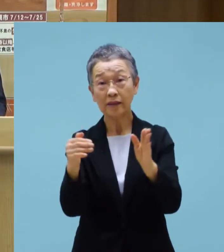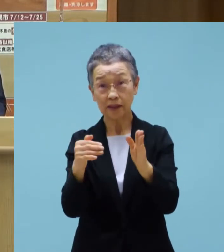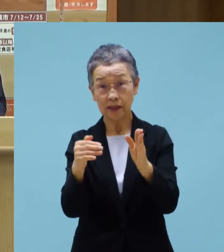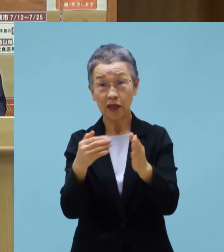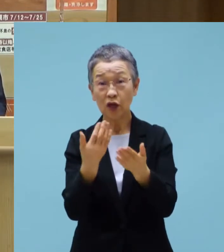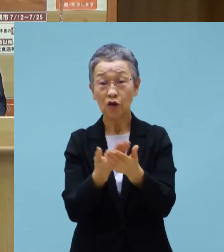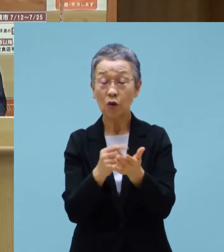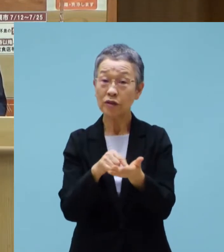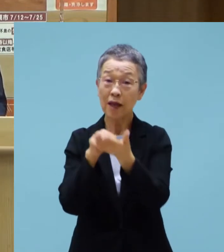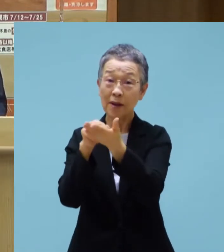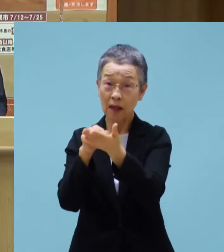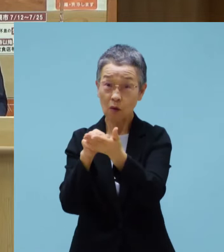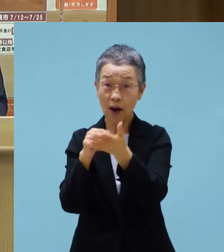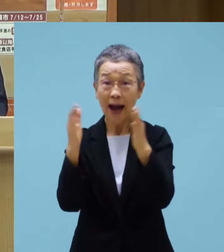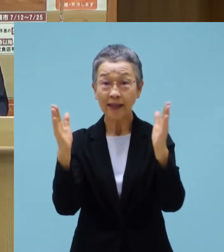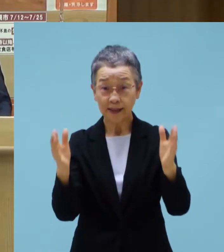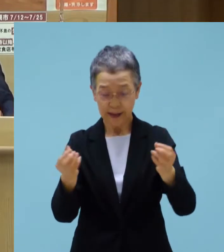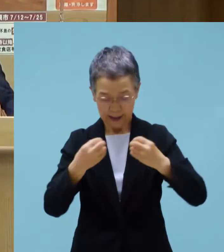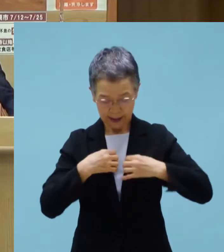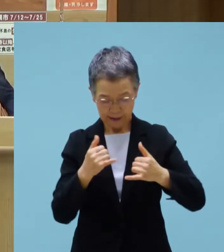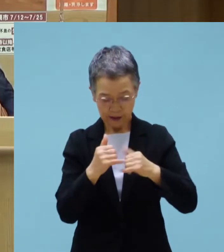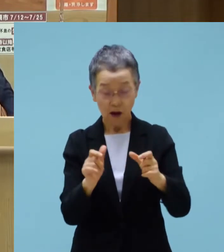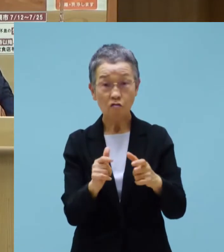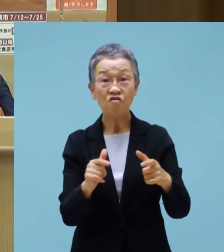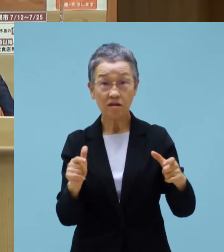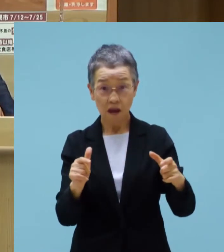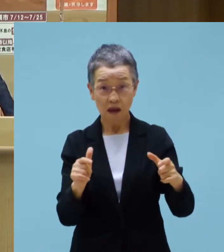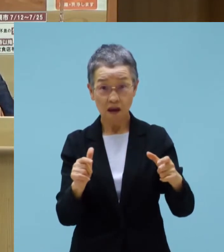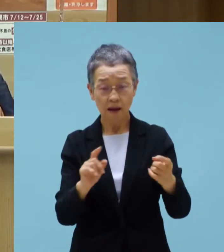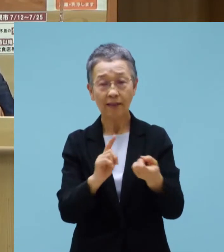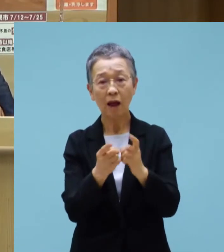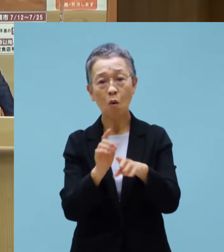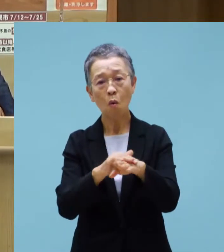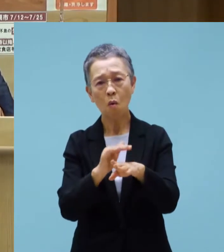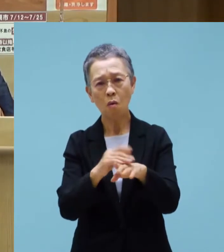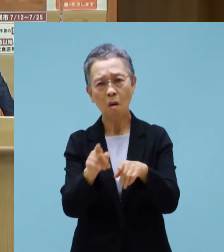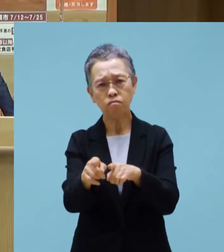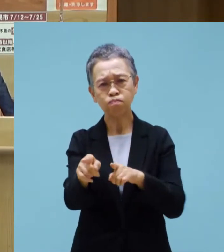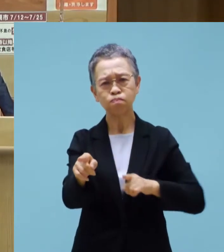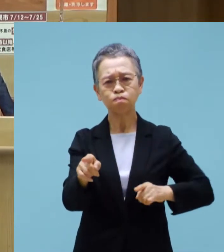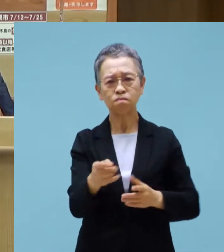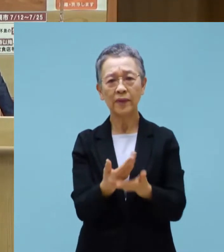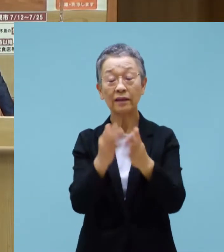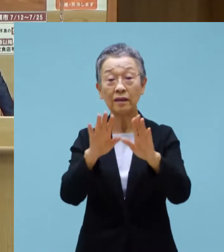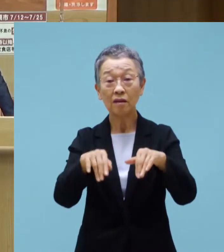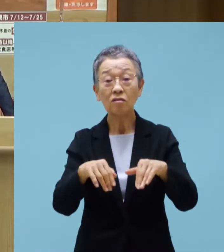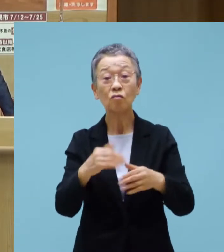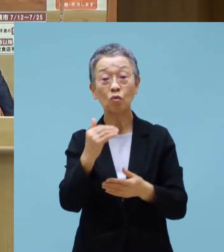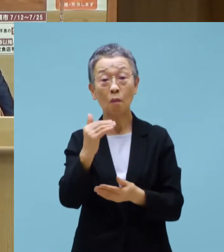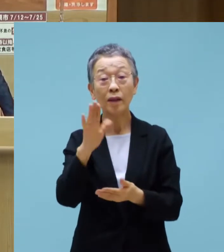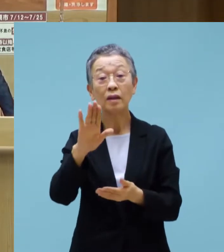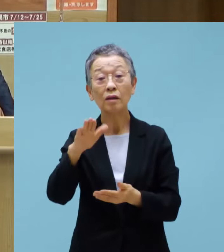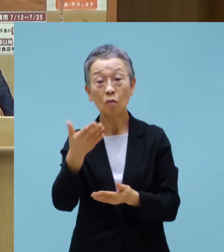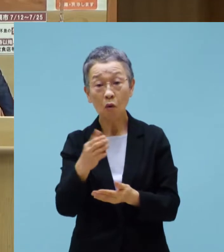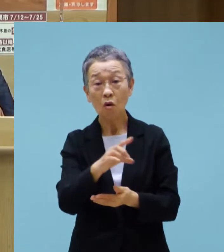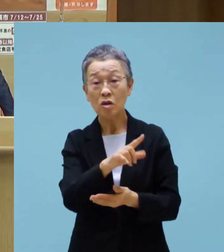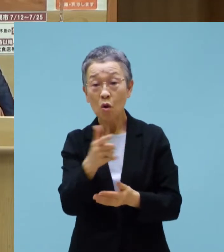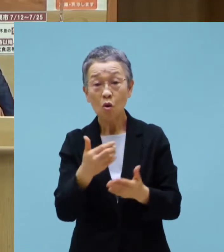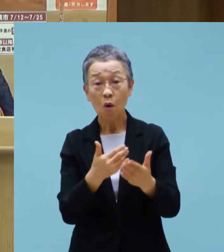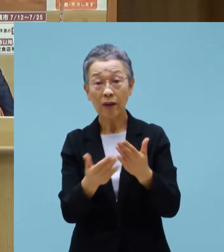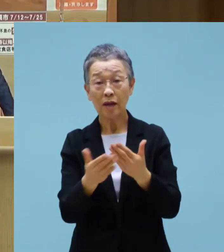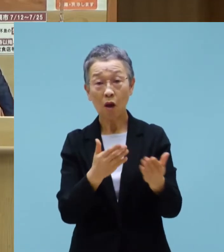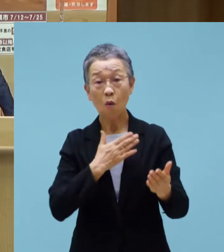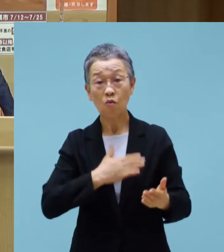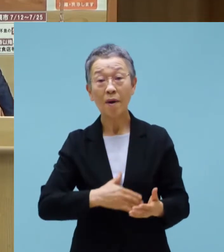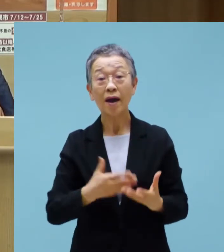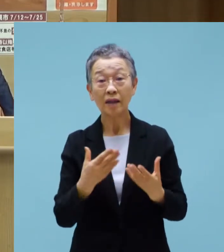者が増えてですねそのことで対応の遅れを指摘する声もありましたが、こうした経験も踏まえられての今回の対応ということ